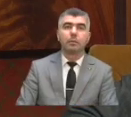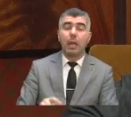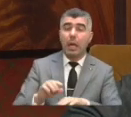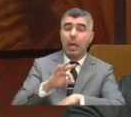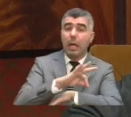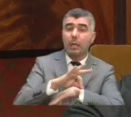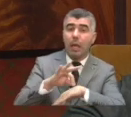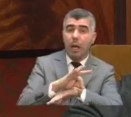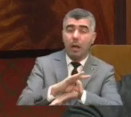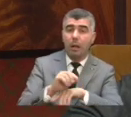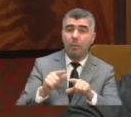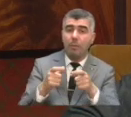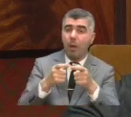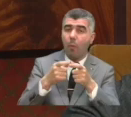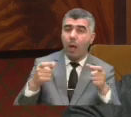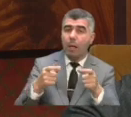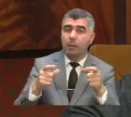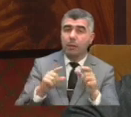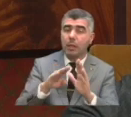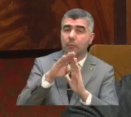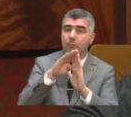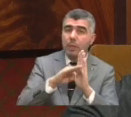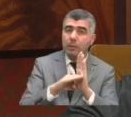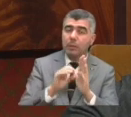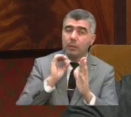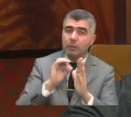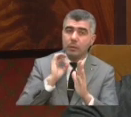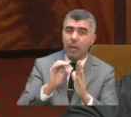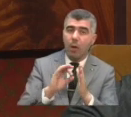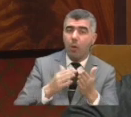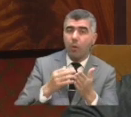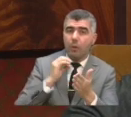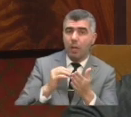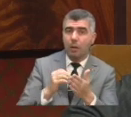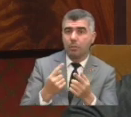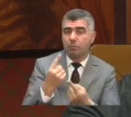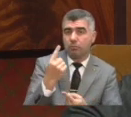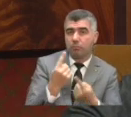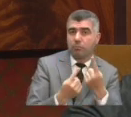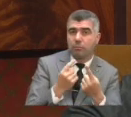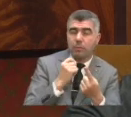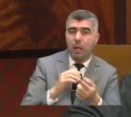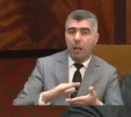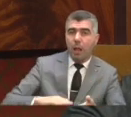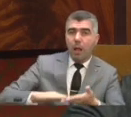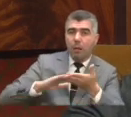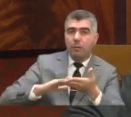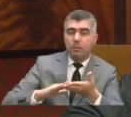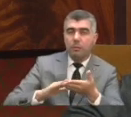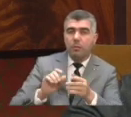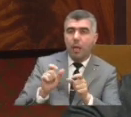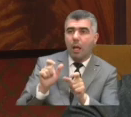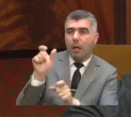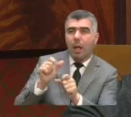المؤسسه اختارت توسيع قاعده الهرم الاداري لتبرير المصاريف الضخمه دون مردوديه بدل تحسين اوضاع